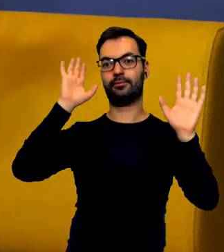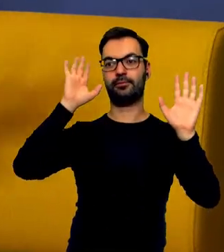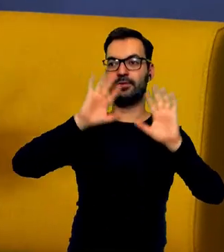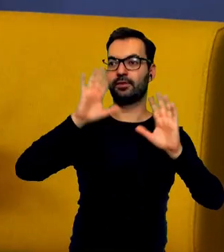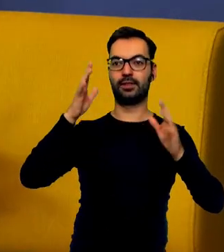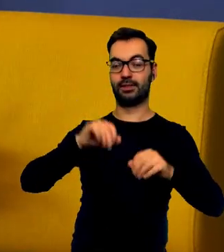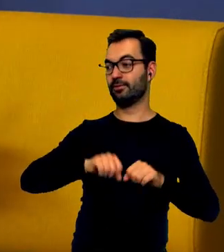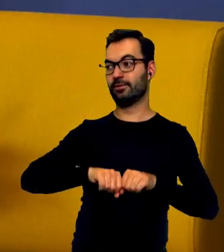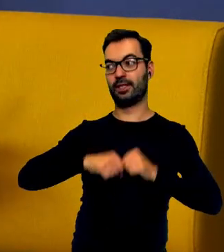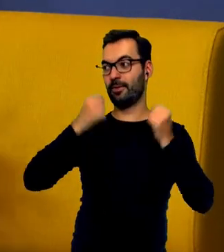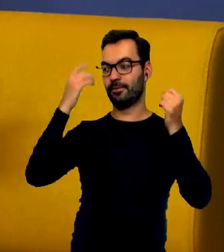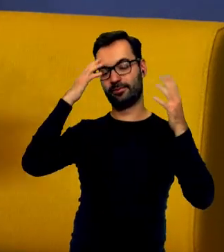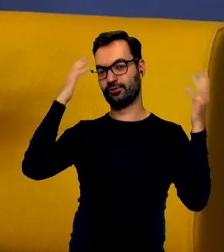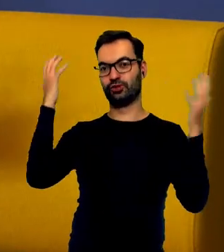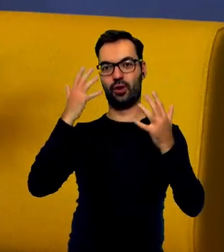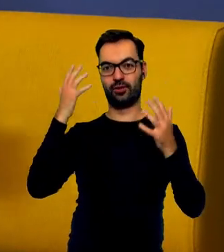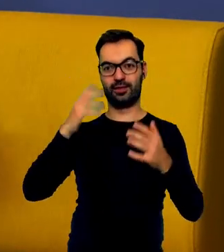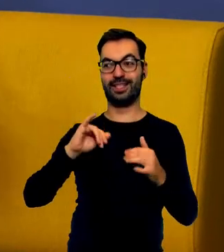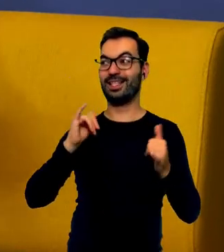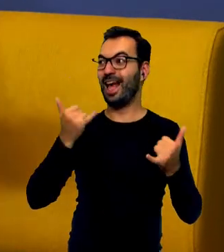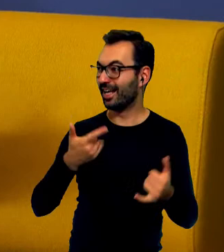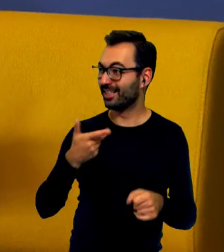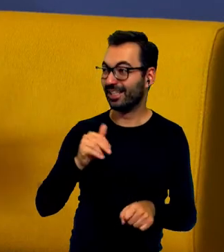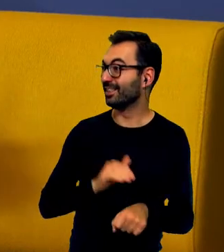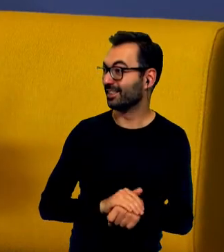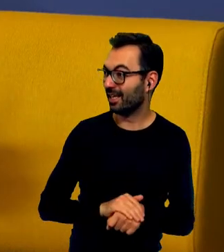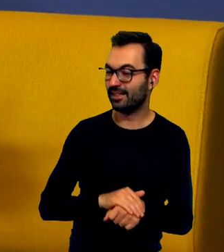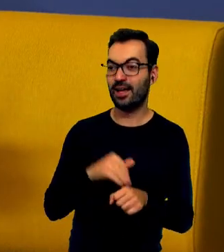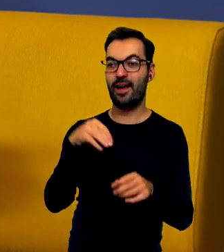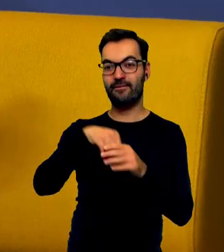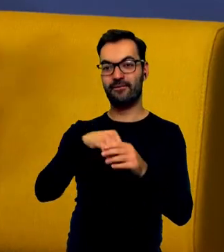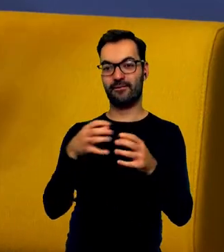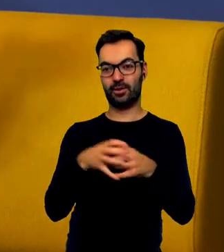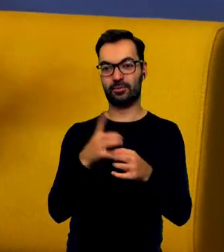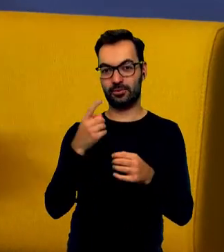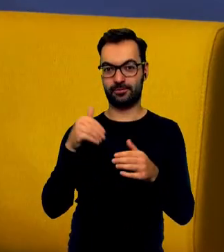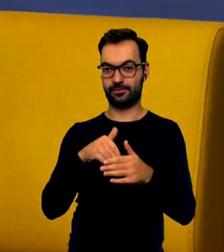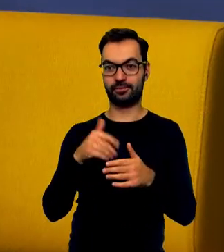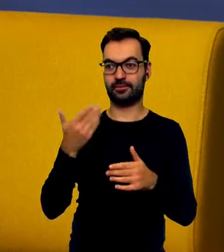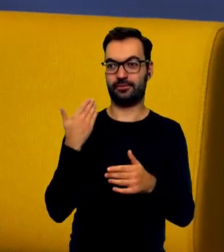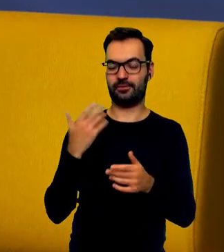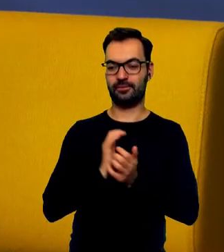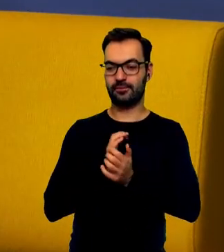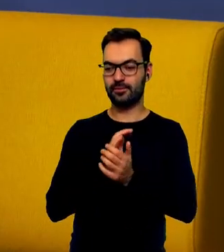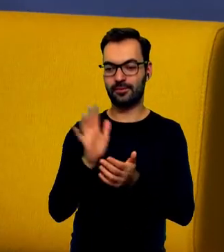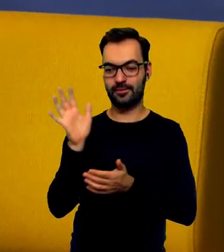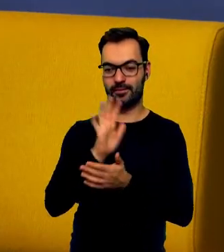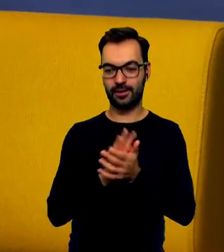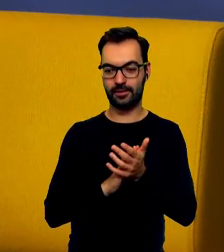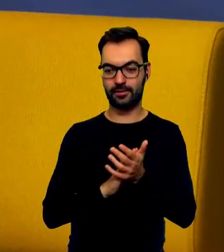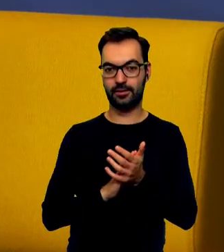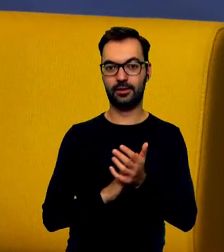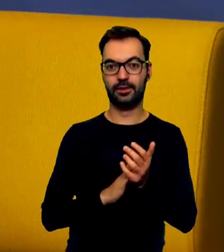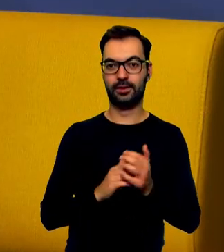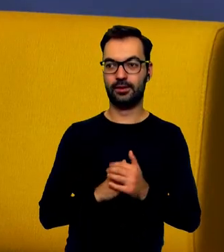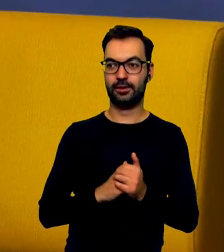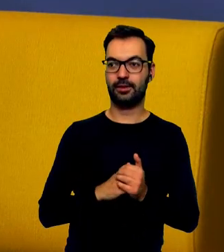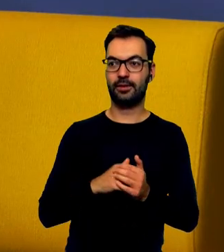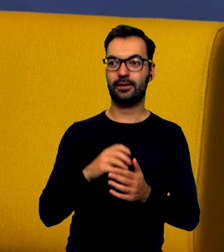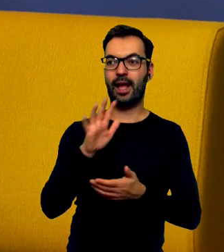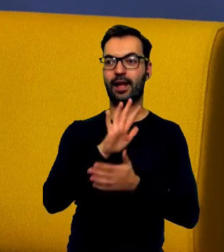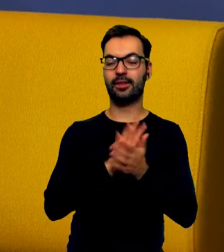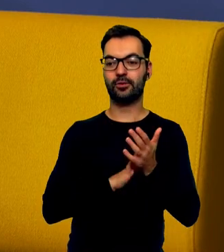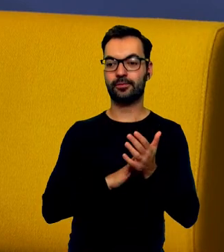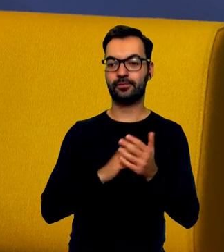są wstrząśnięci, że można się nie zgadzać na przykład wewnątrz jednej grupy, wiesz, ja na przykład opublikowałem jakiś czas temu taki